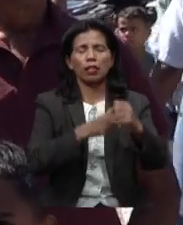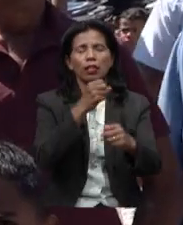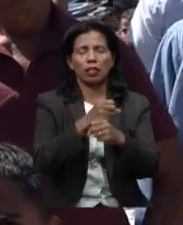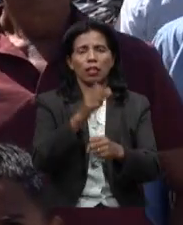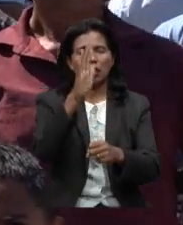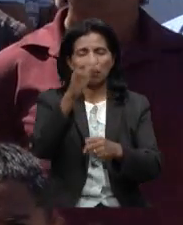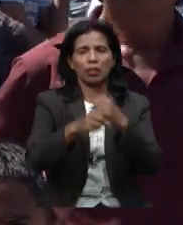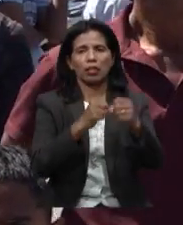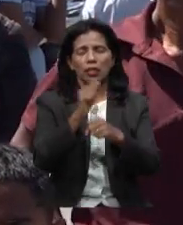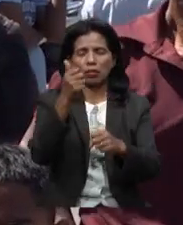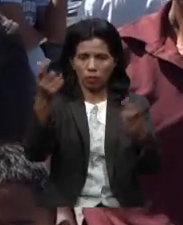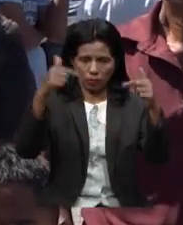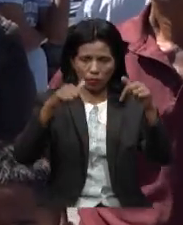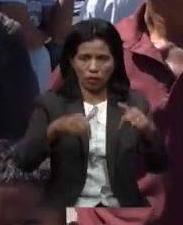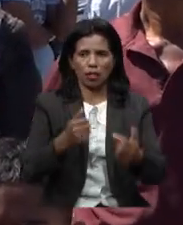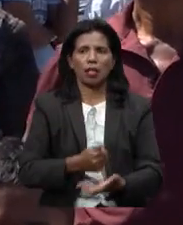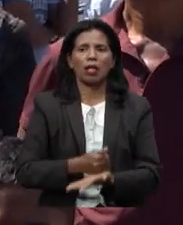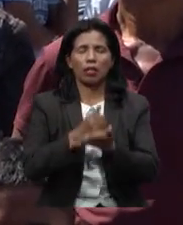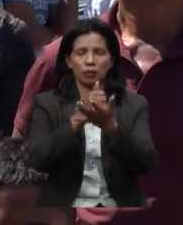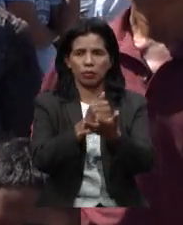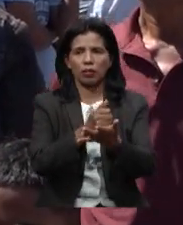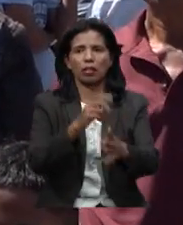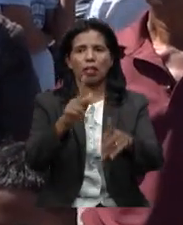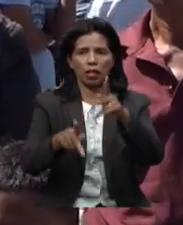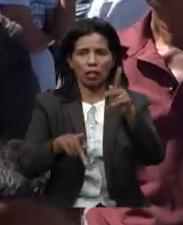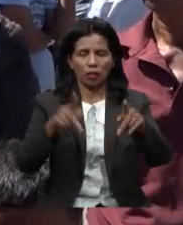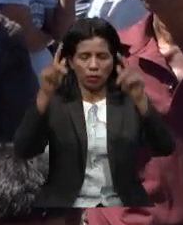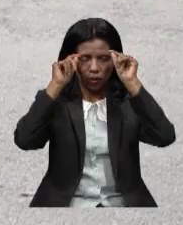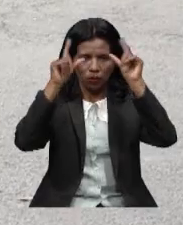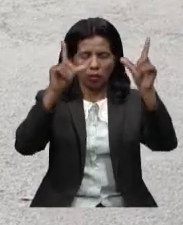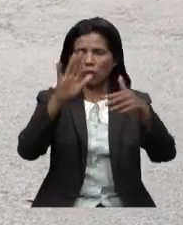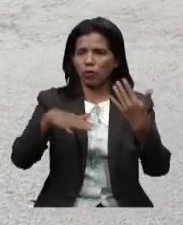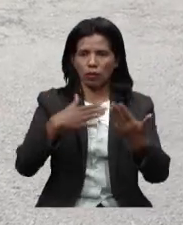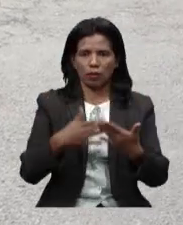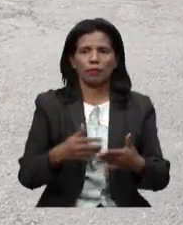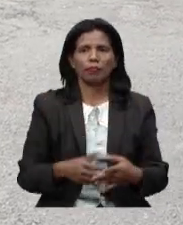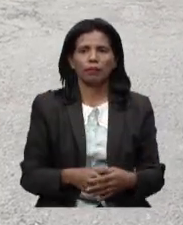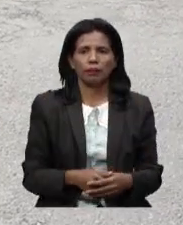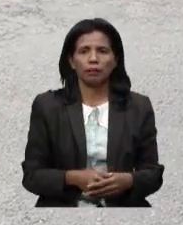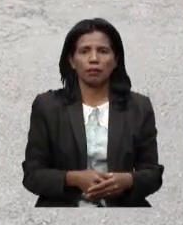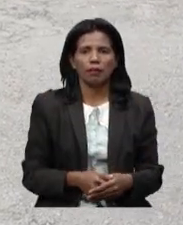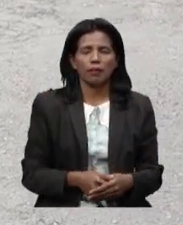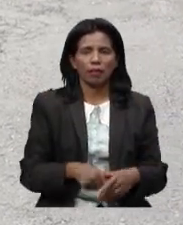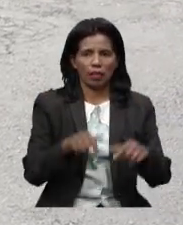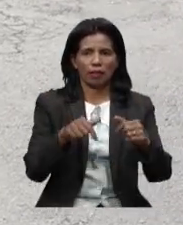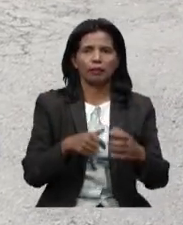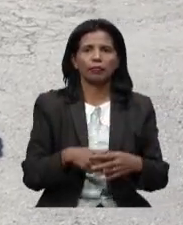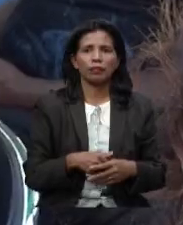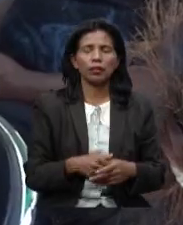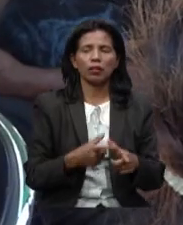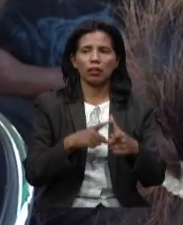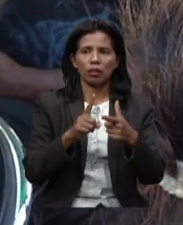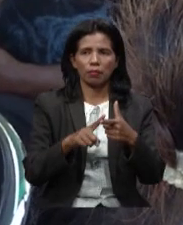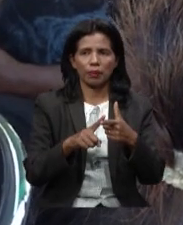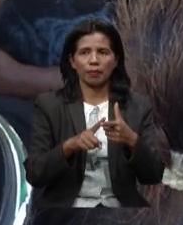mai pali. Ne atenebentus po bu timor laran tomak mos. Ah, ida ne. Depois,